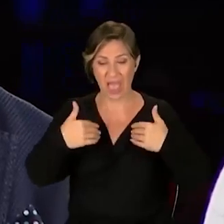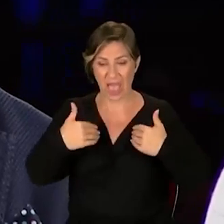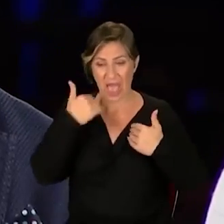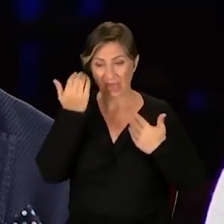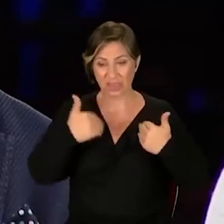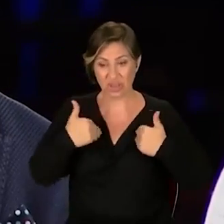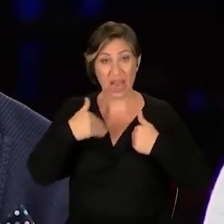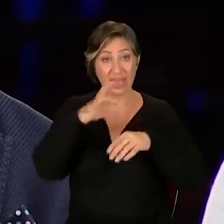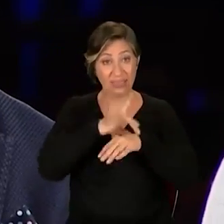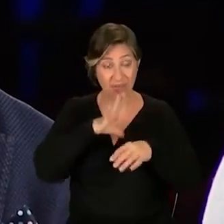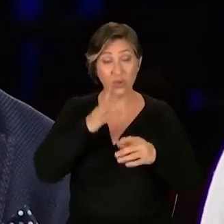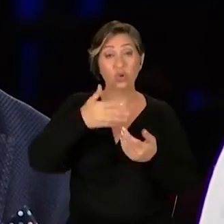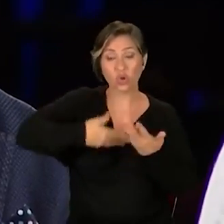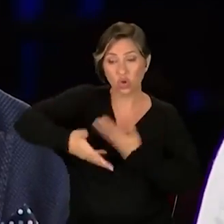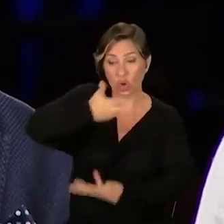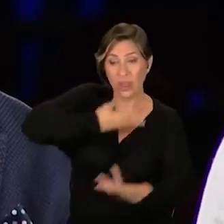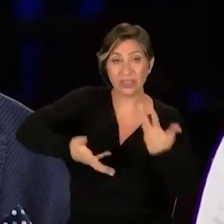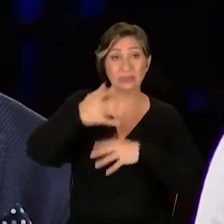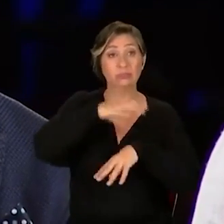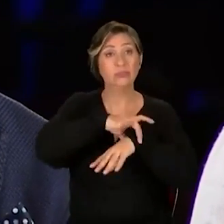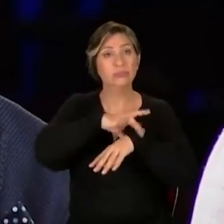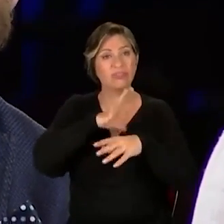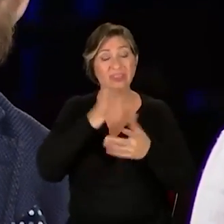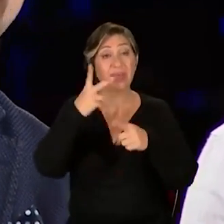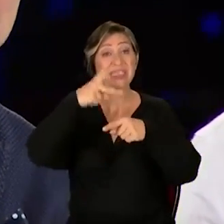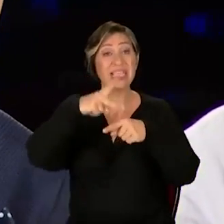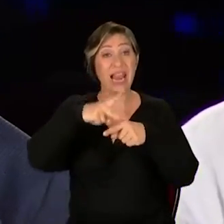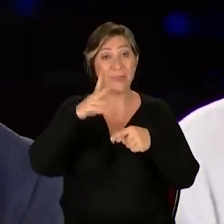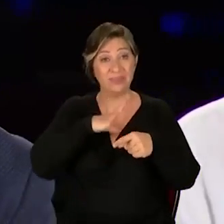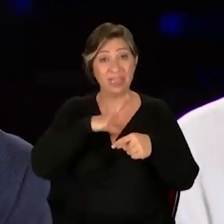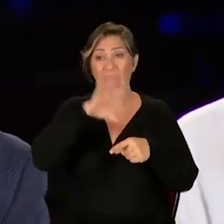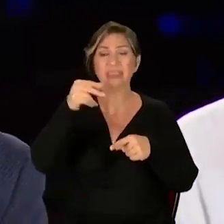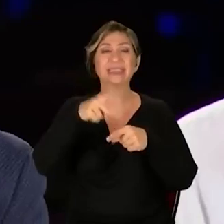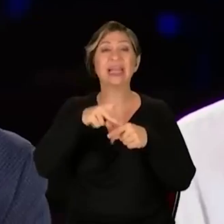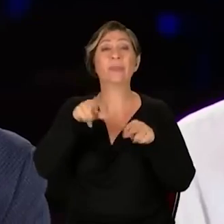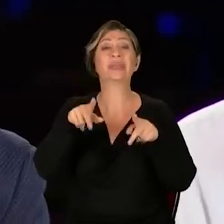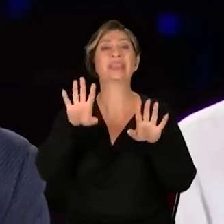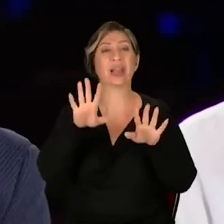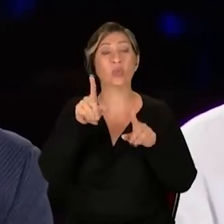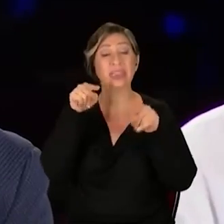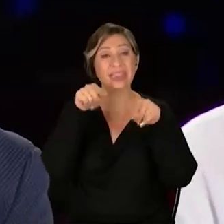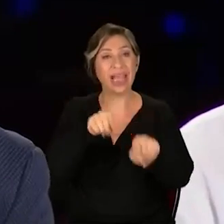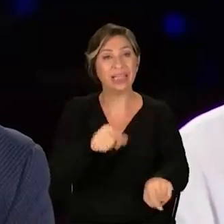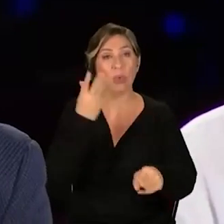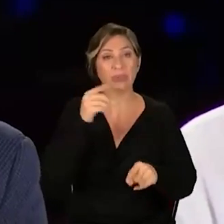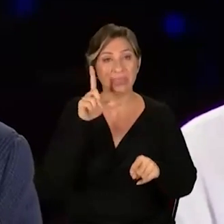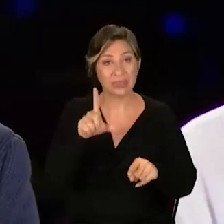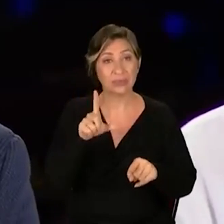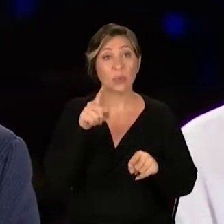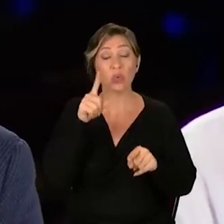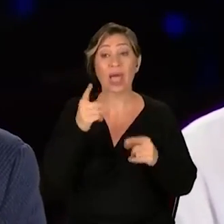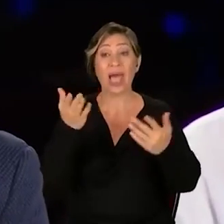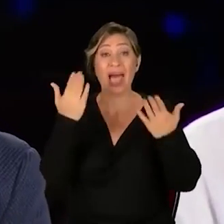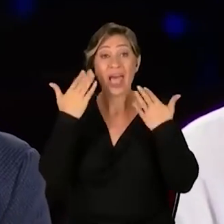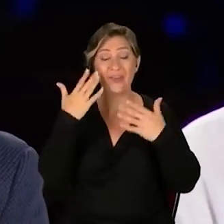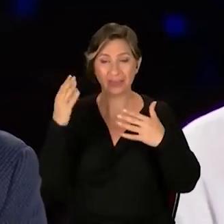hastalığı varsa, bir yandan dolaşım problemi varsa... ya da bir zehirlenme durumunda, her zehirlenmede böyle olmaz... onu takip etmek gerekir. Bir de